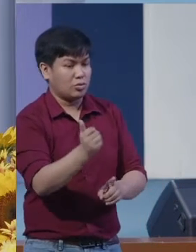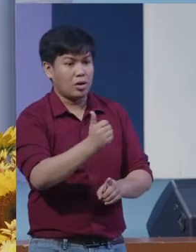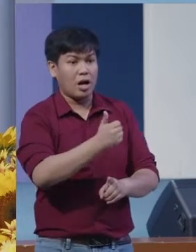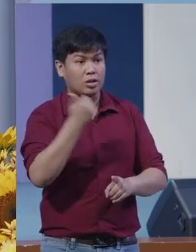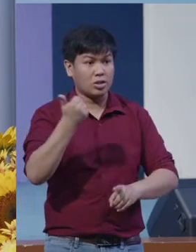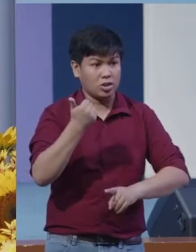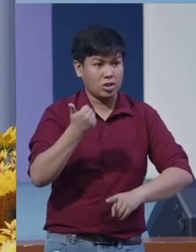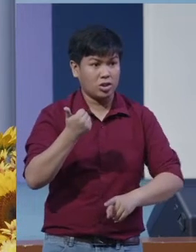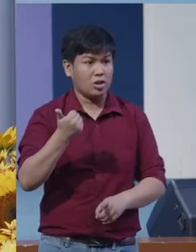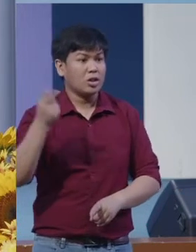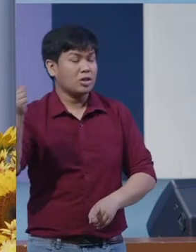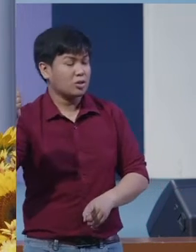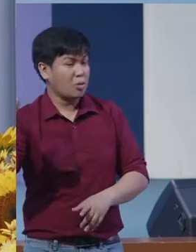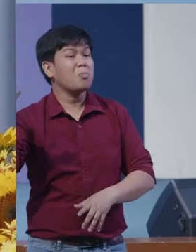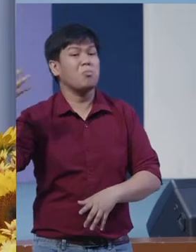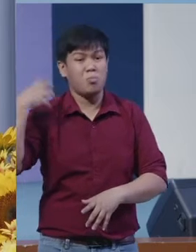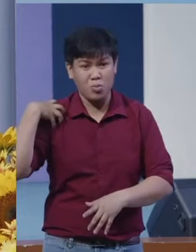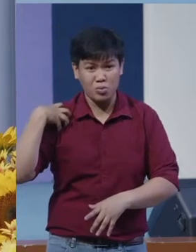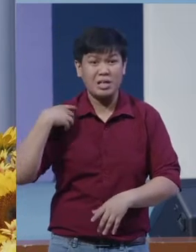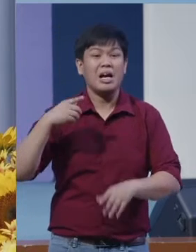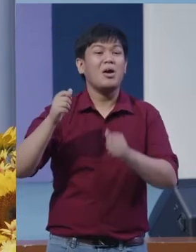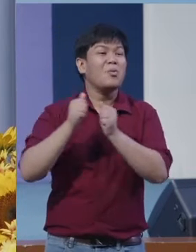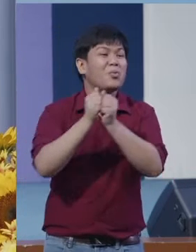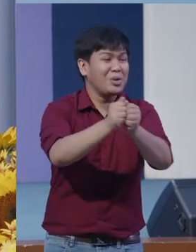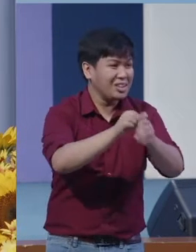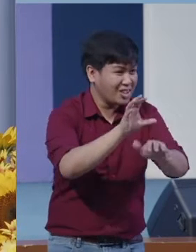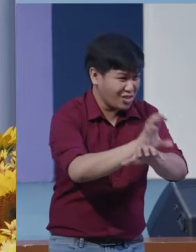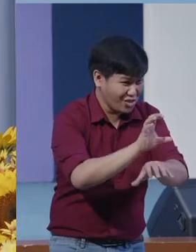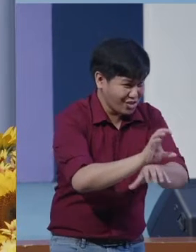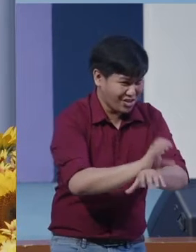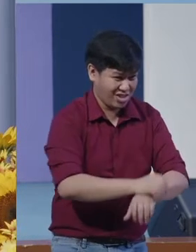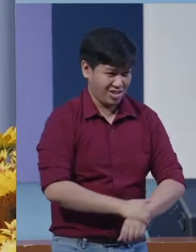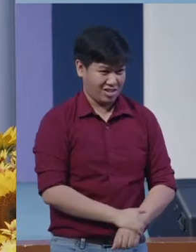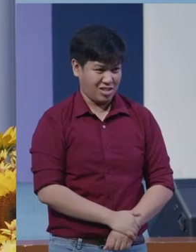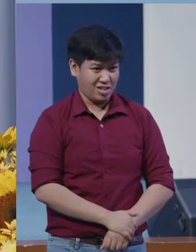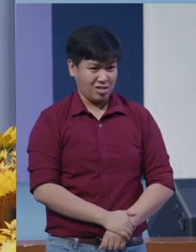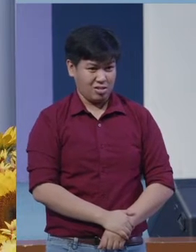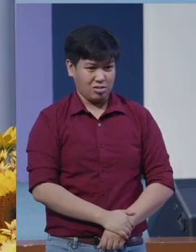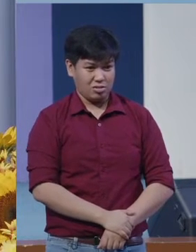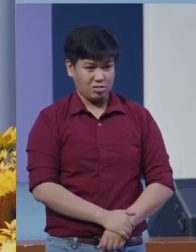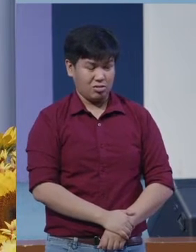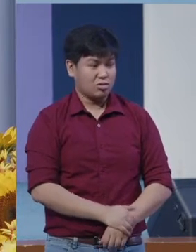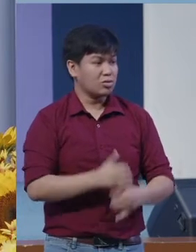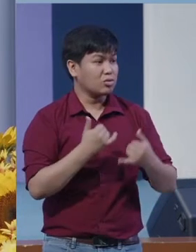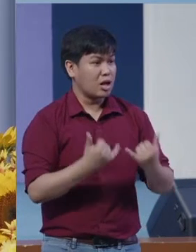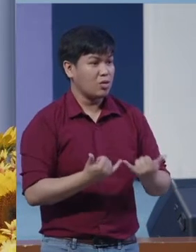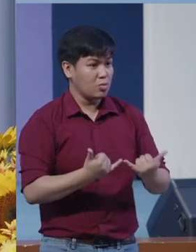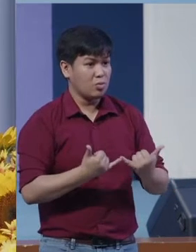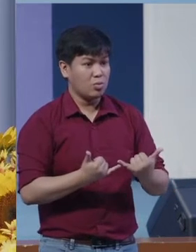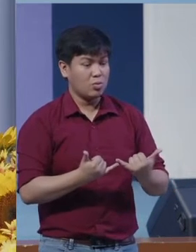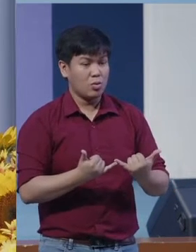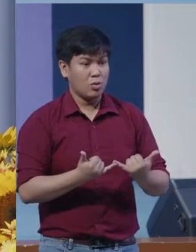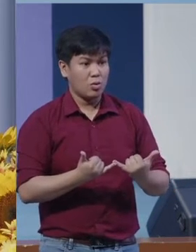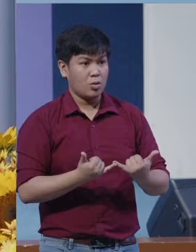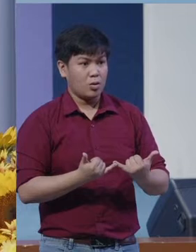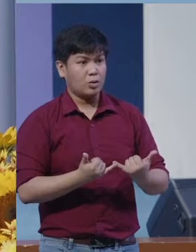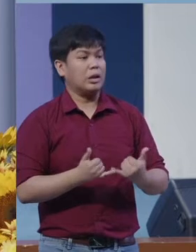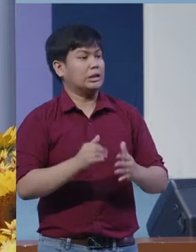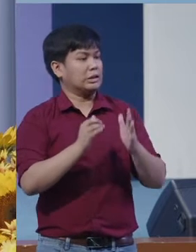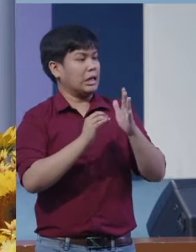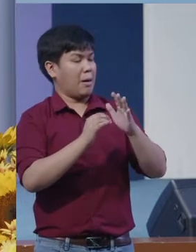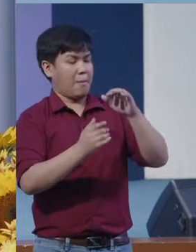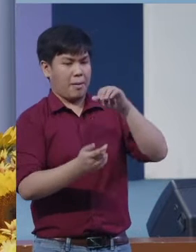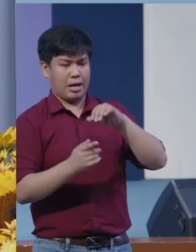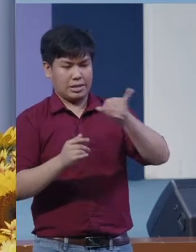kapatiran. Kaya sabi niya, be patient. Kasi yung salitang patient na yon, yung